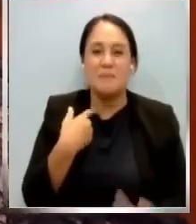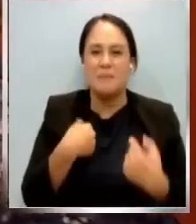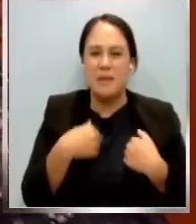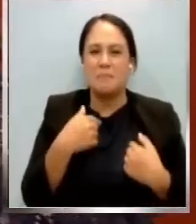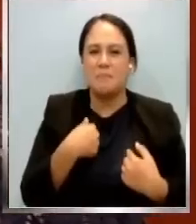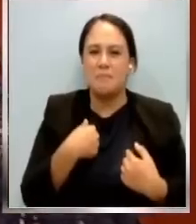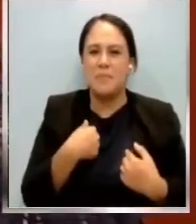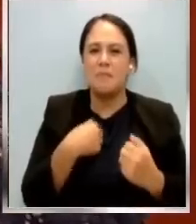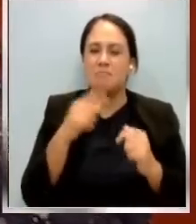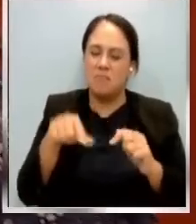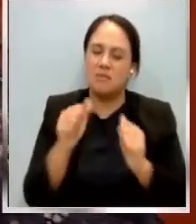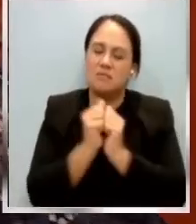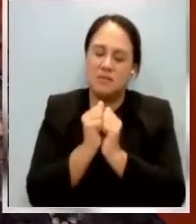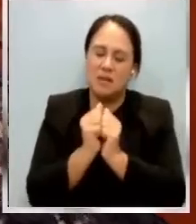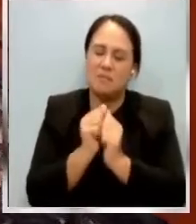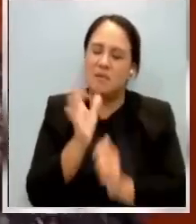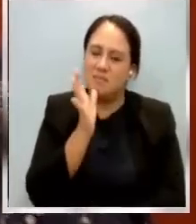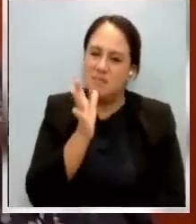her.